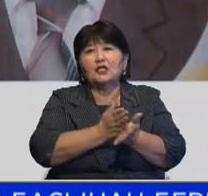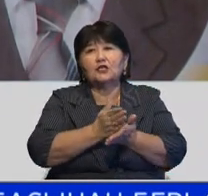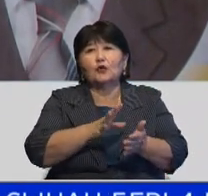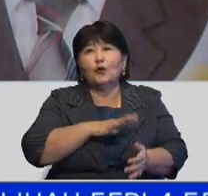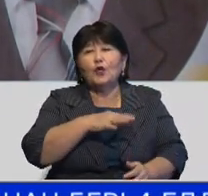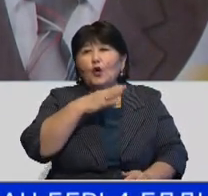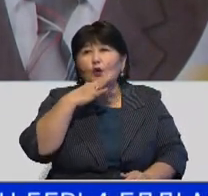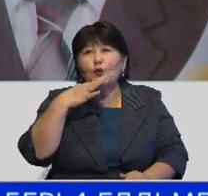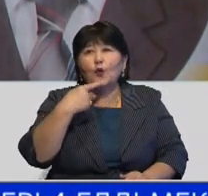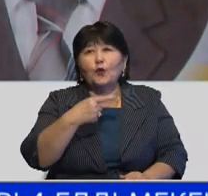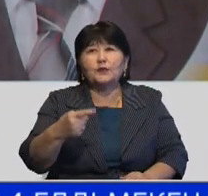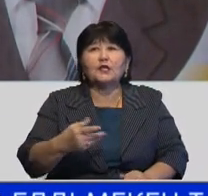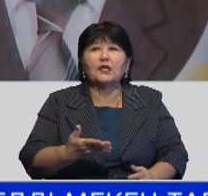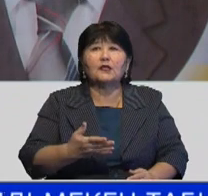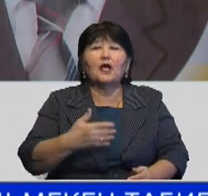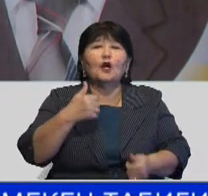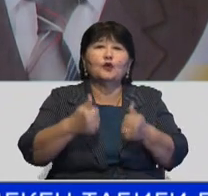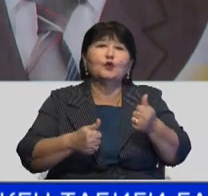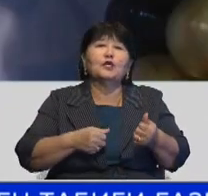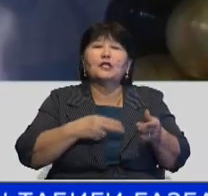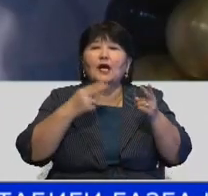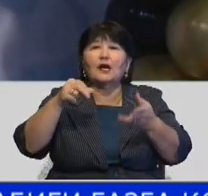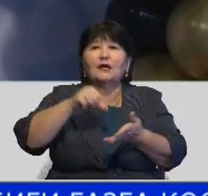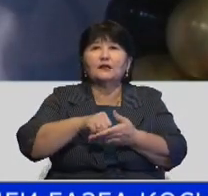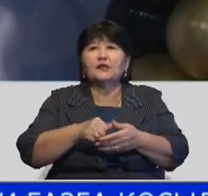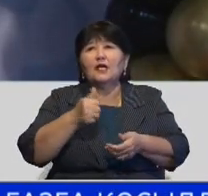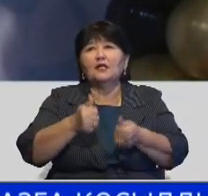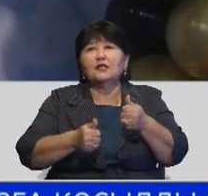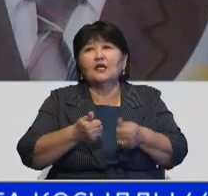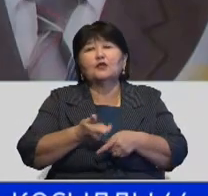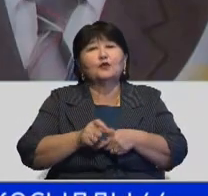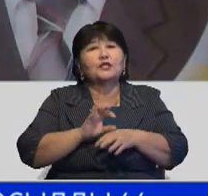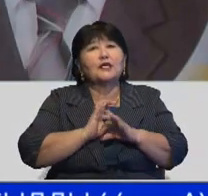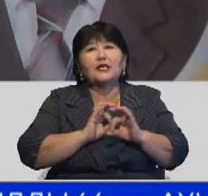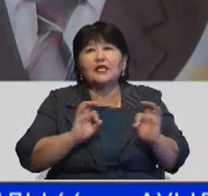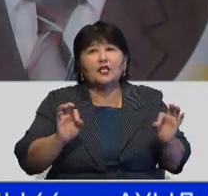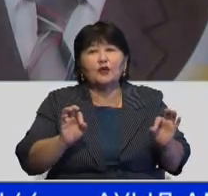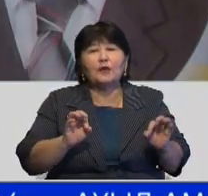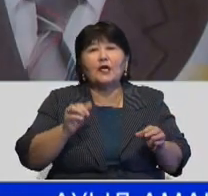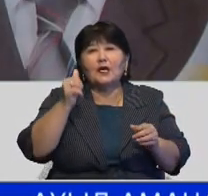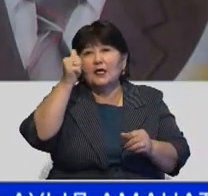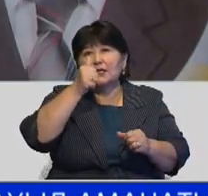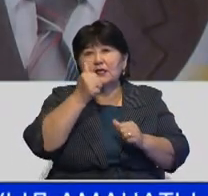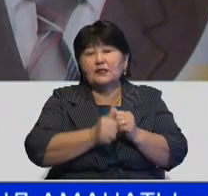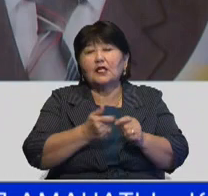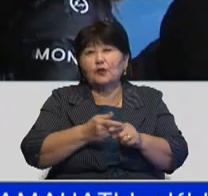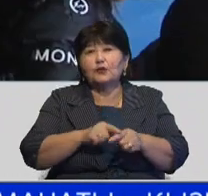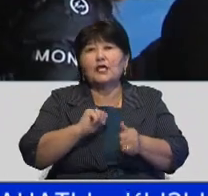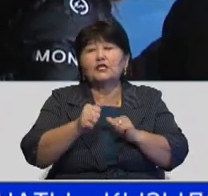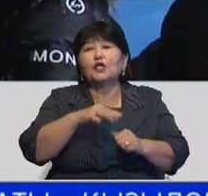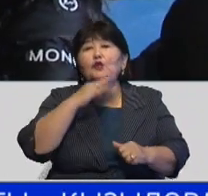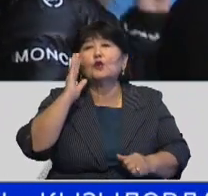болды. Көптеген турнирлерге шықтым. Жарыс өте керемет. Жыл сайын жылға осындай жарысы көп бола